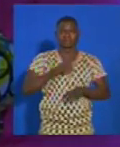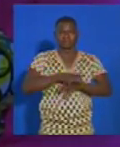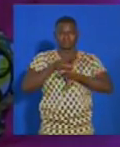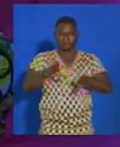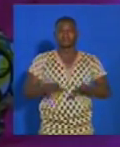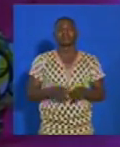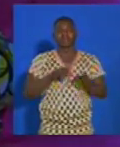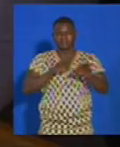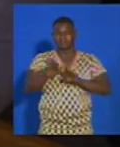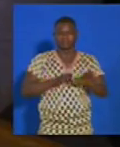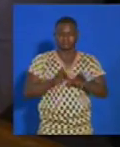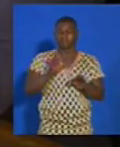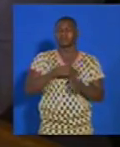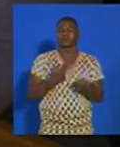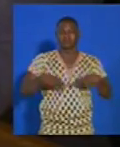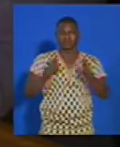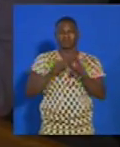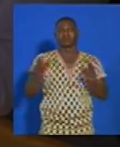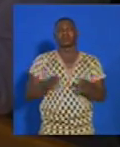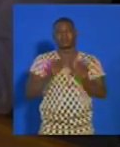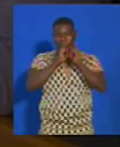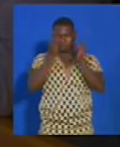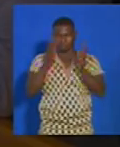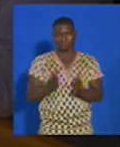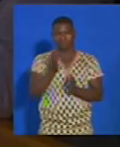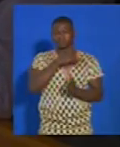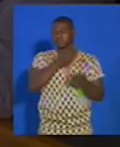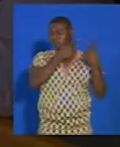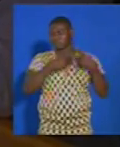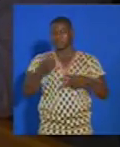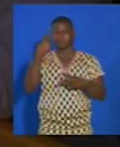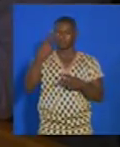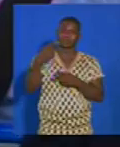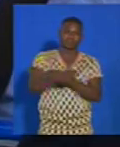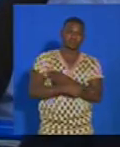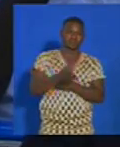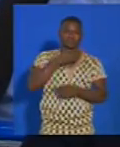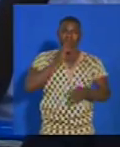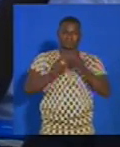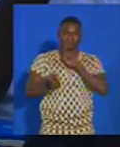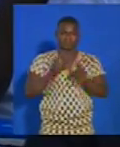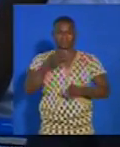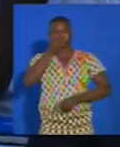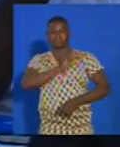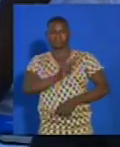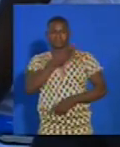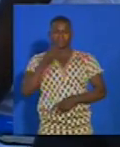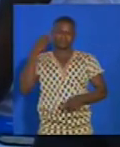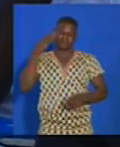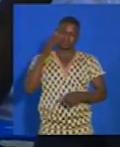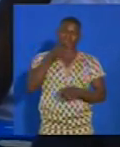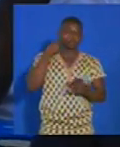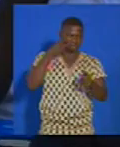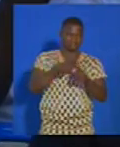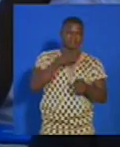aux journalistes. Pendant 2 jours, cette institution va exposer sa mission, ses objectifs et ses perspectives